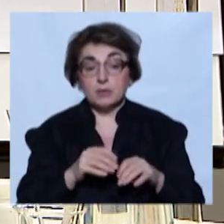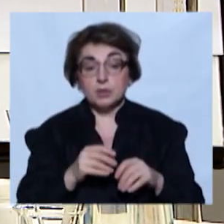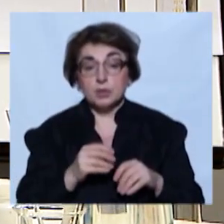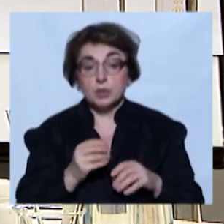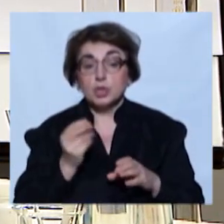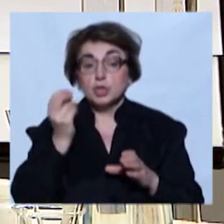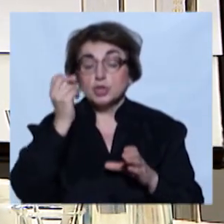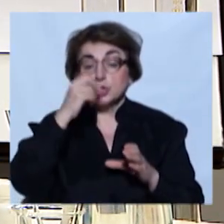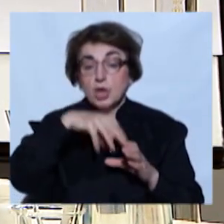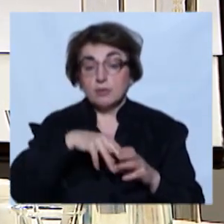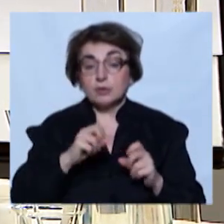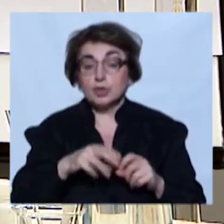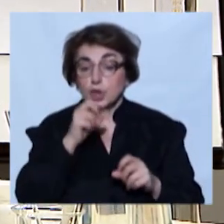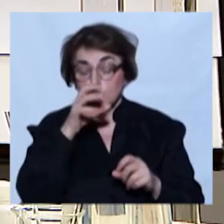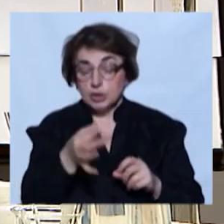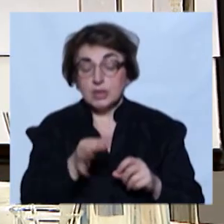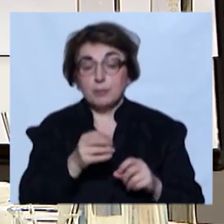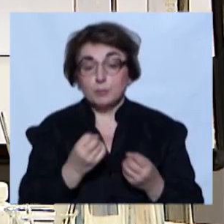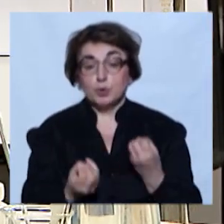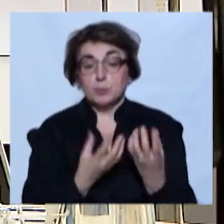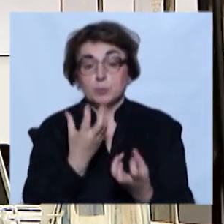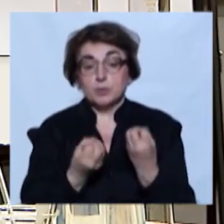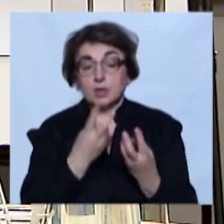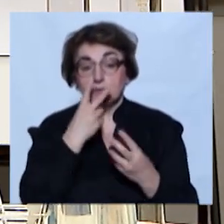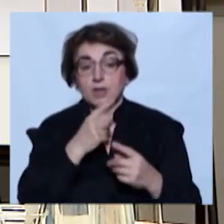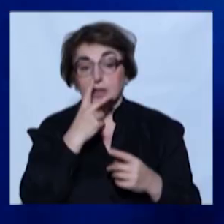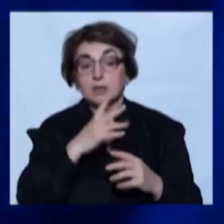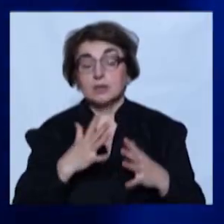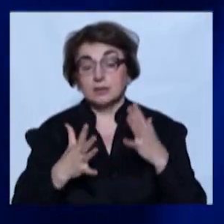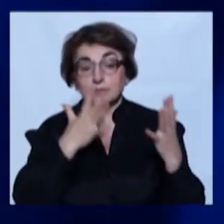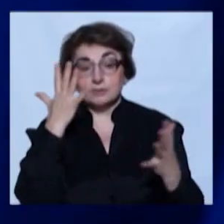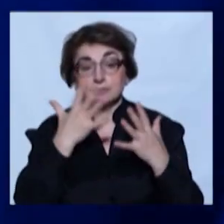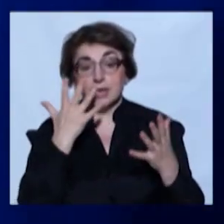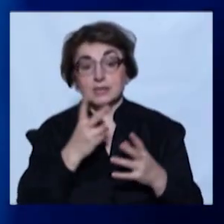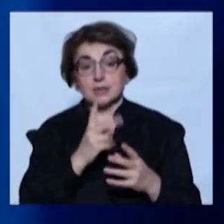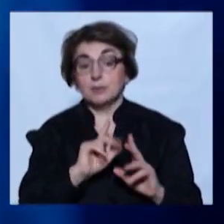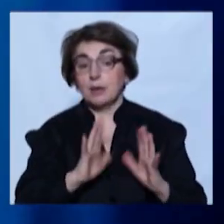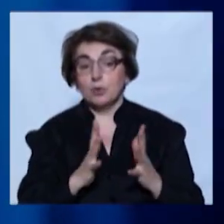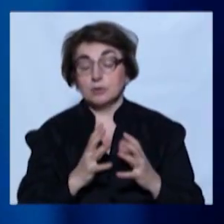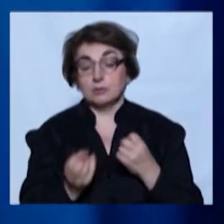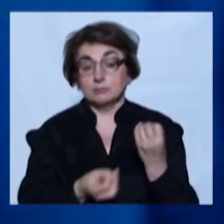ჩავაგდოთ შუშხუნა ტაბლეტები და წყლის მოლეკულები ცოტა გავამხიარულოთ.